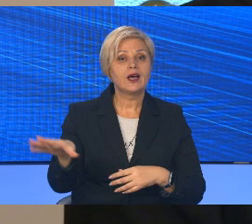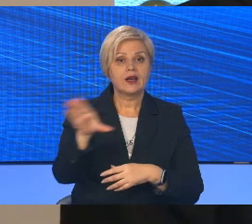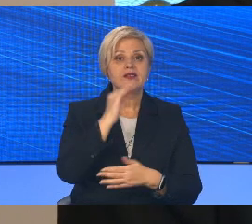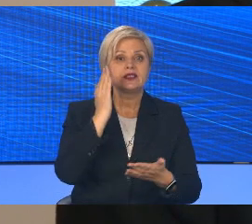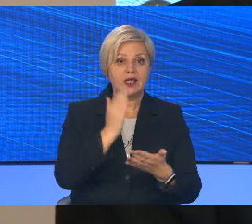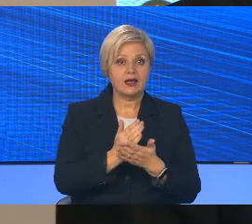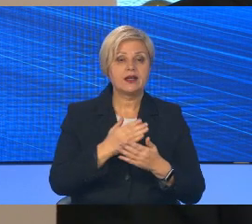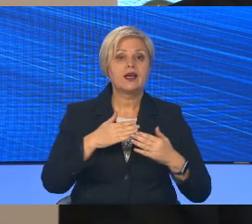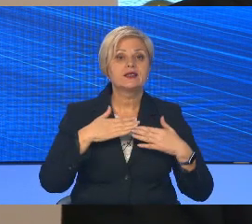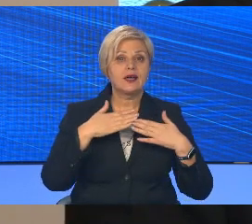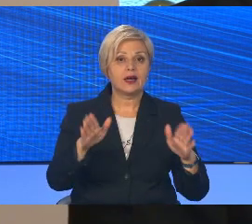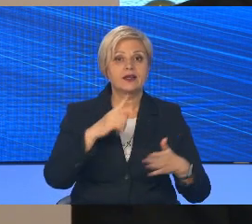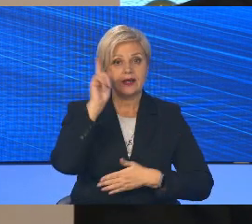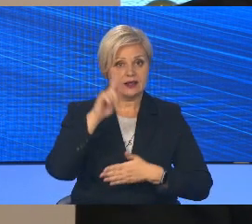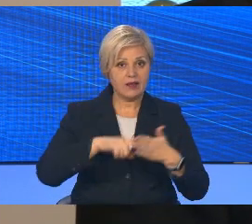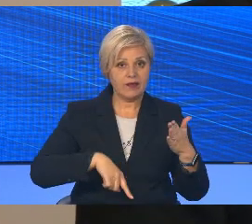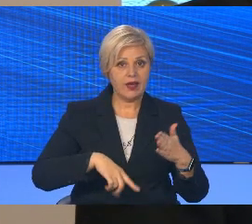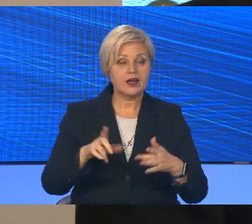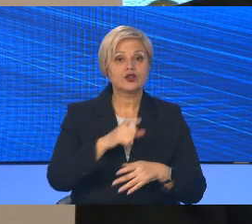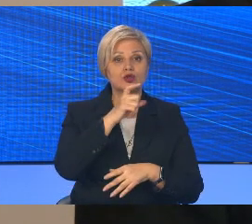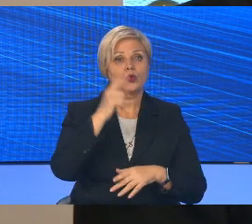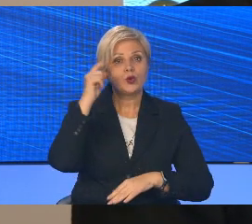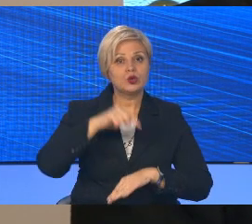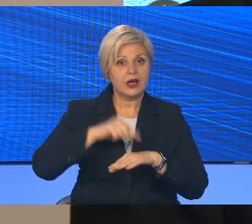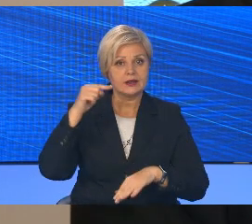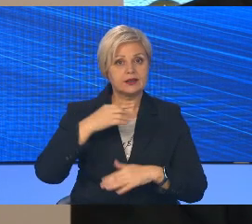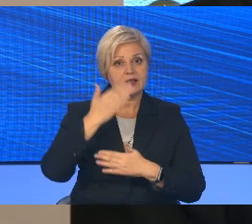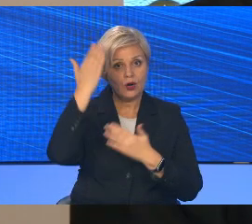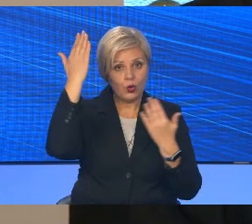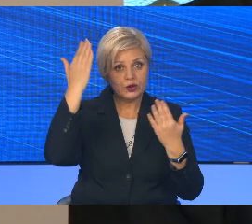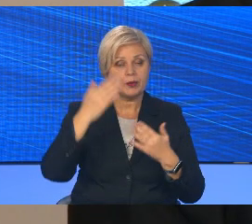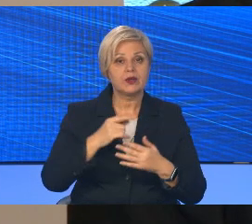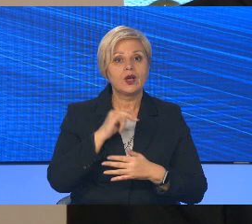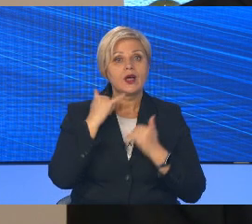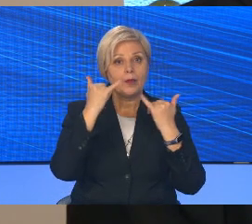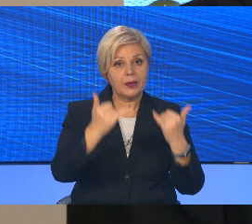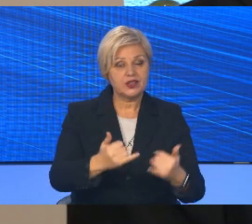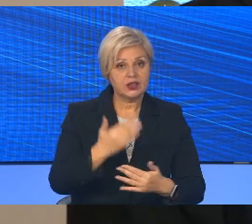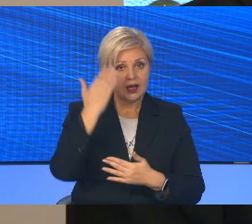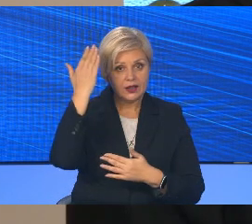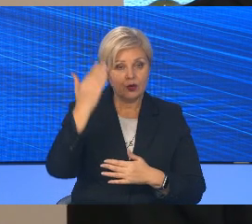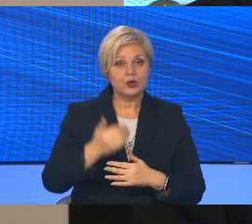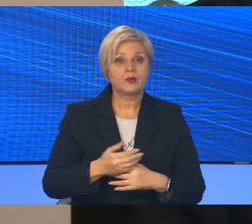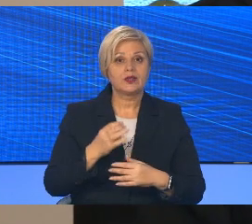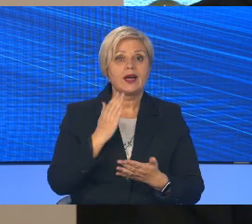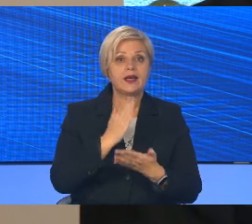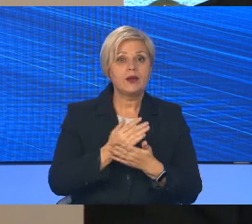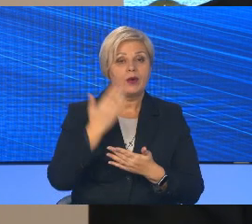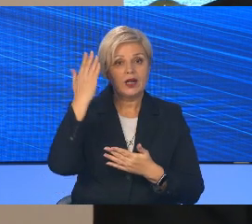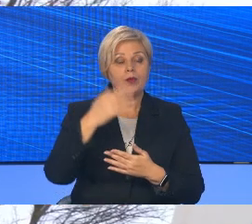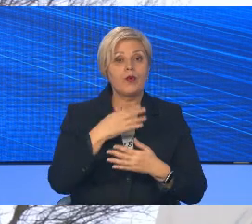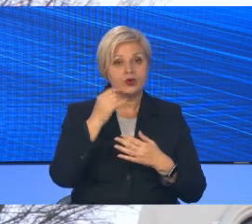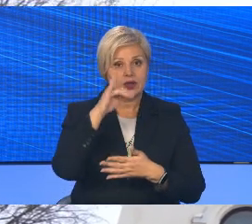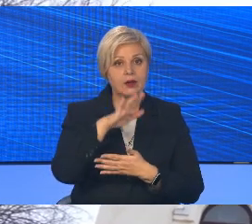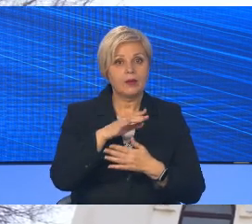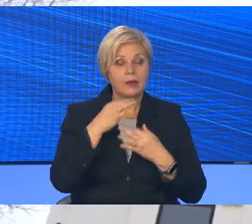есть открыта вера, чтобы люди осознавали Господа Бога, почитали Господа Богом, имели Божие